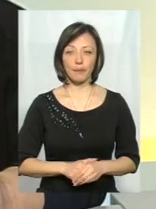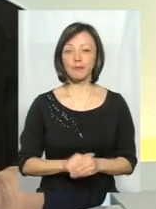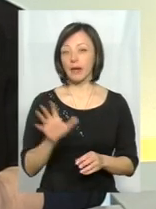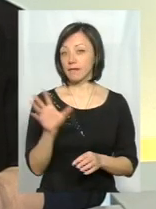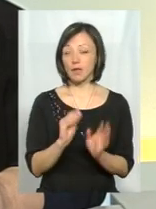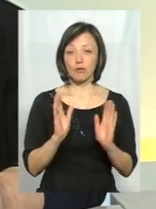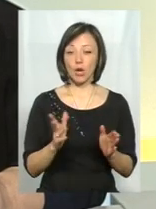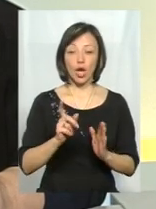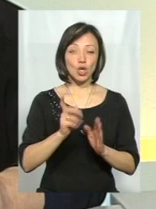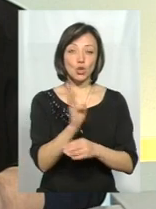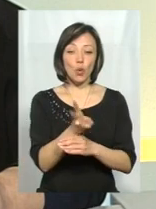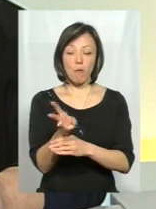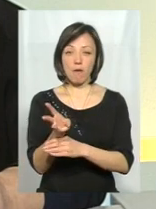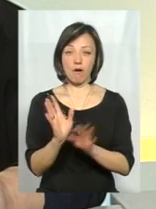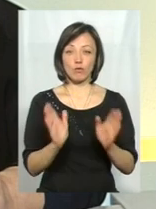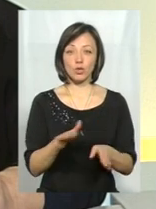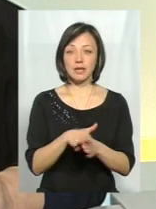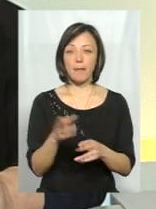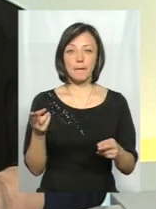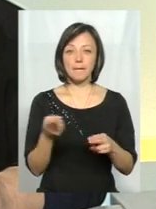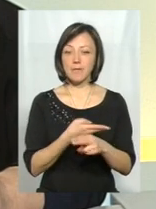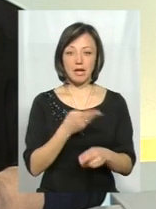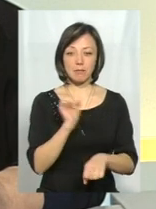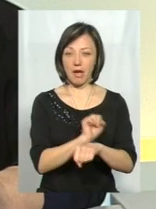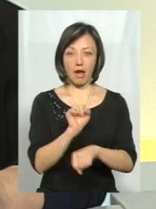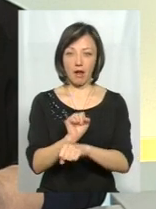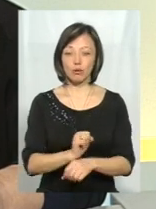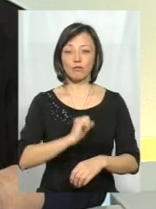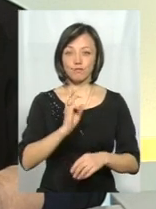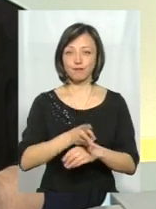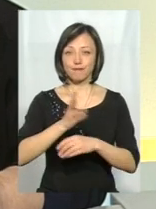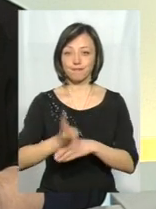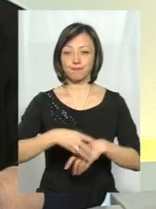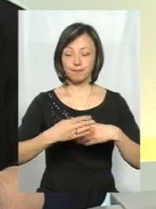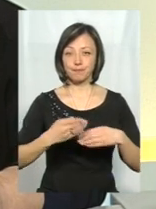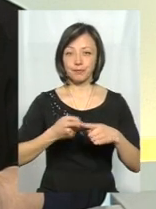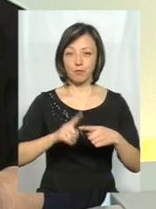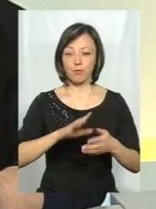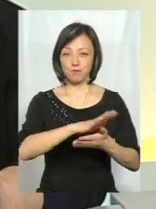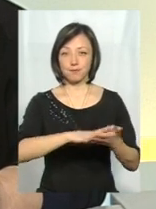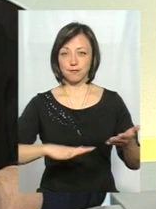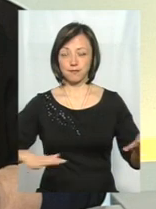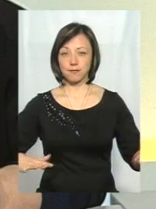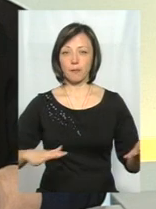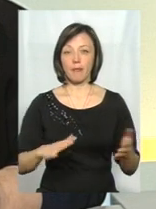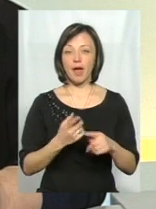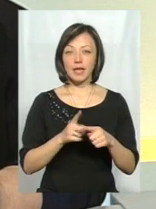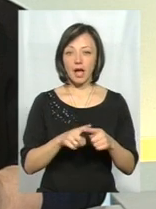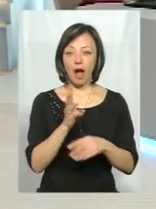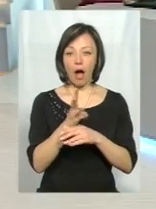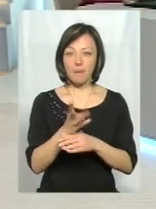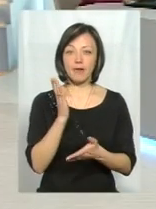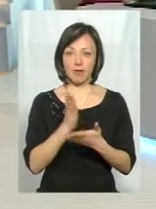буде, зйомка буде здійснюватися безперервно. І хочу зазначити, що такі камери вже